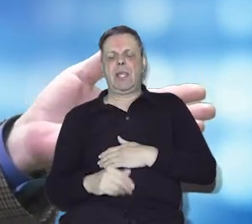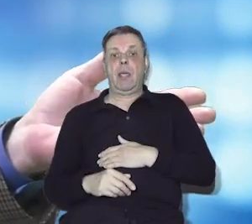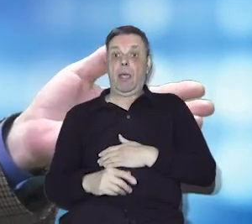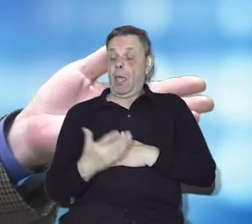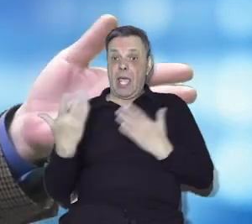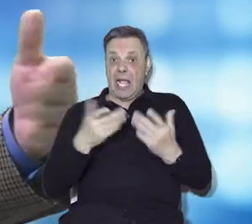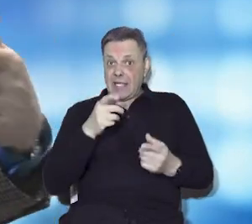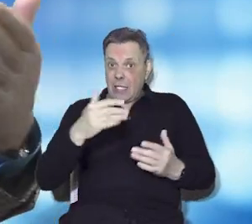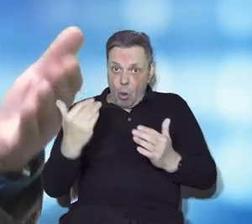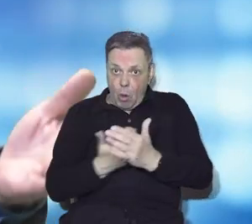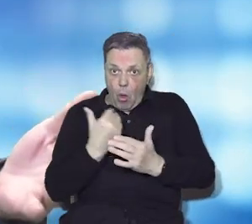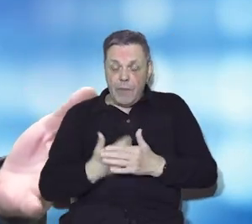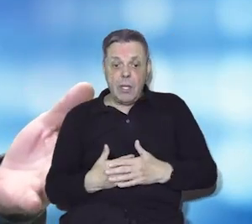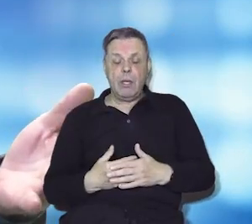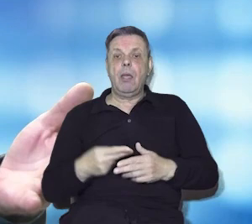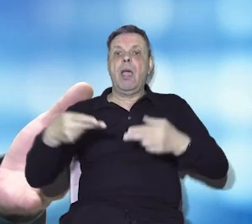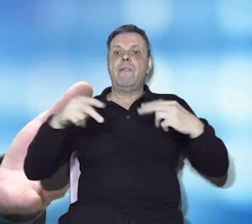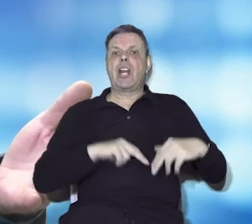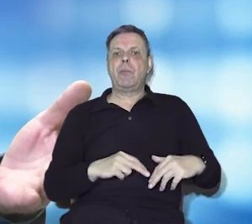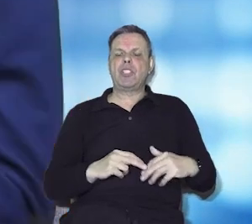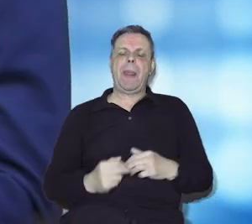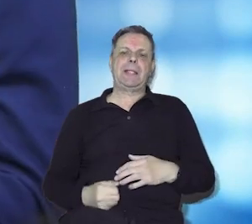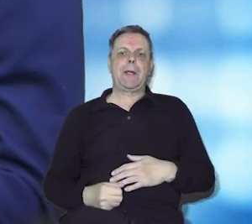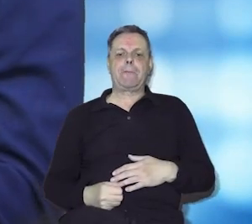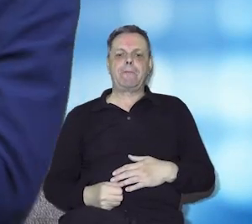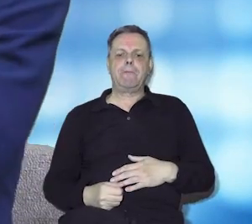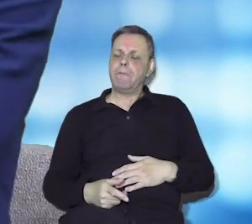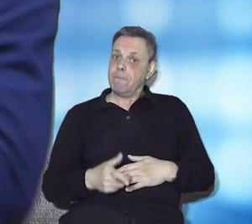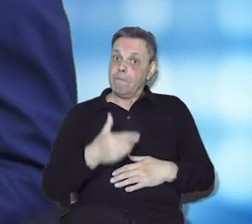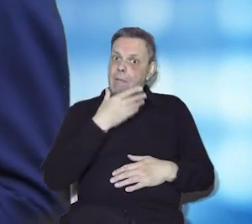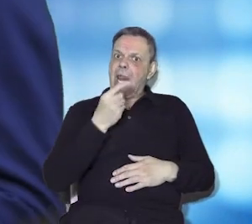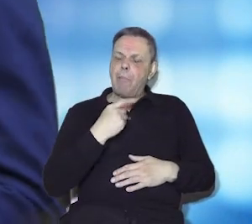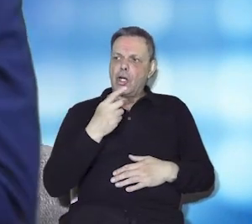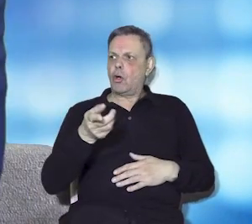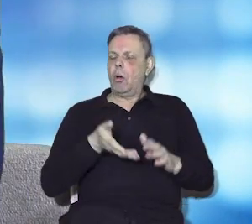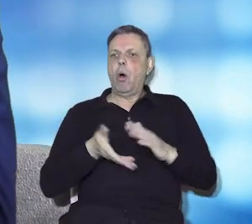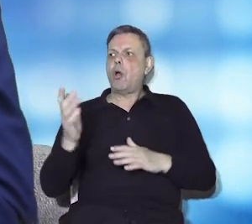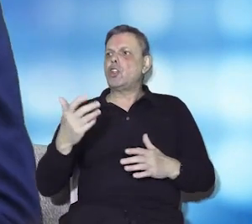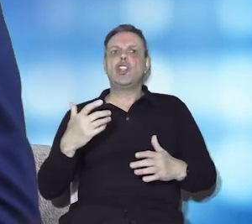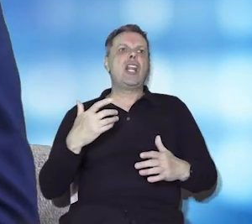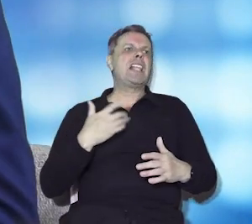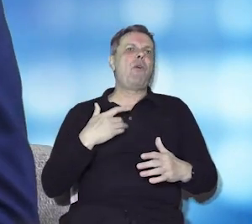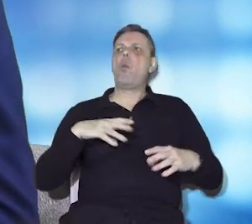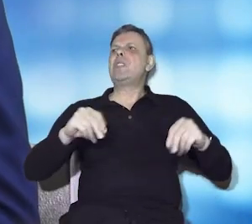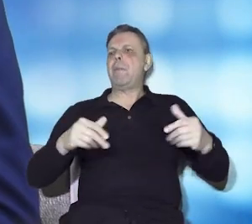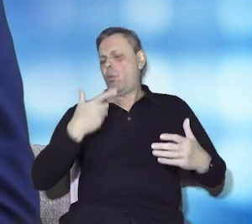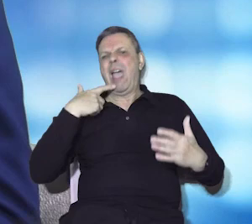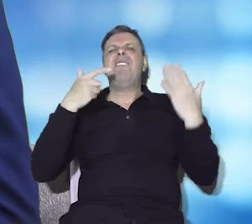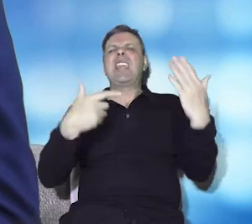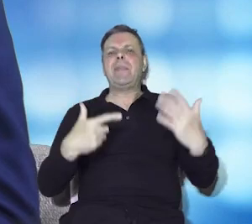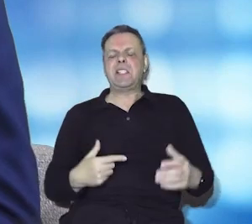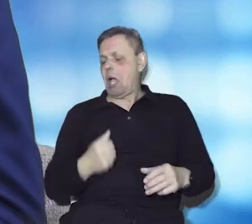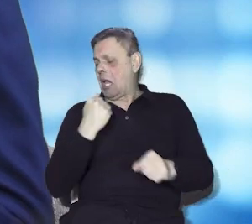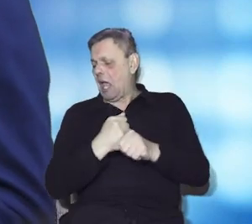kad izvrsno, se to ponovi izvrsno, vraćamo se nazad. I ono što si lijepo rekao, ti odiš na svoj grunt pa radiš, pa si se isključio,